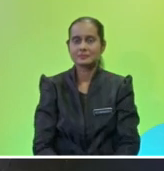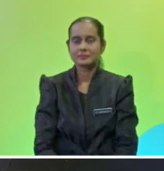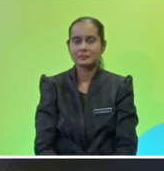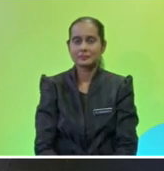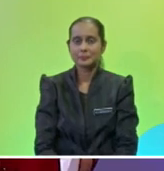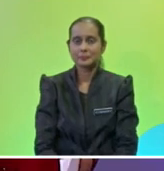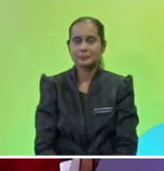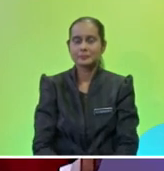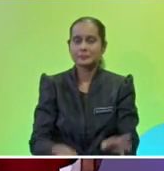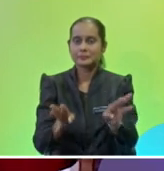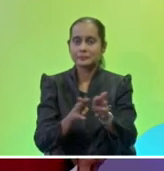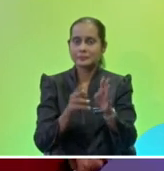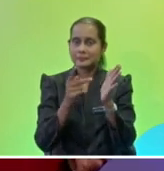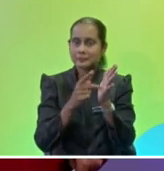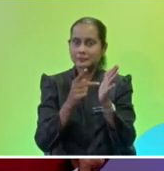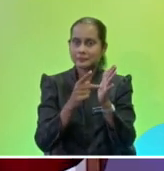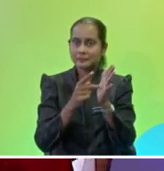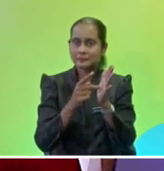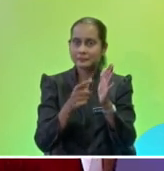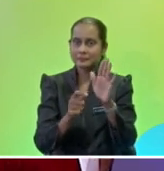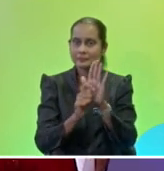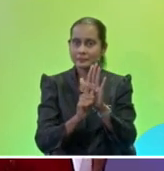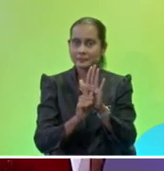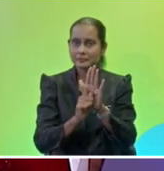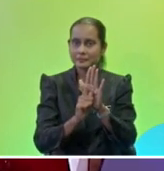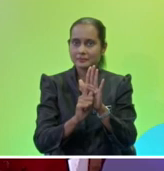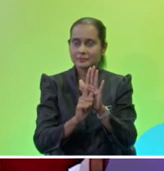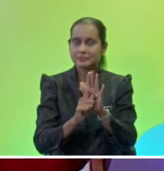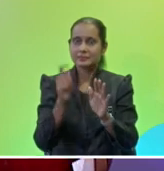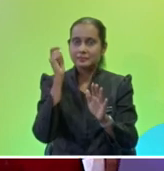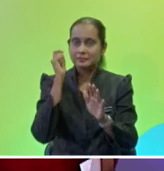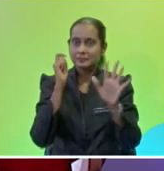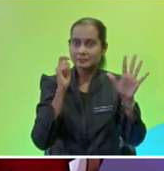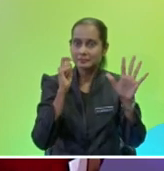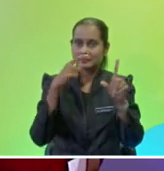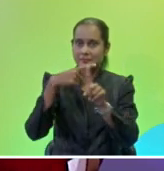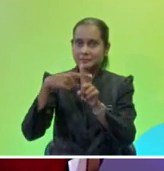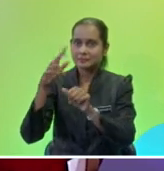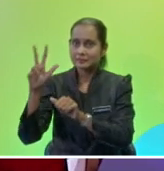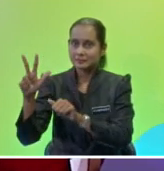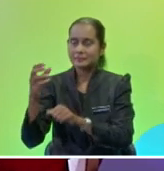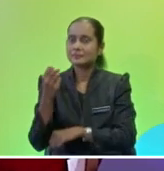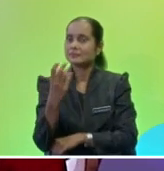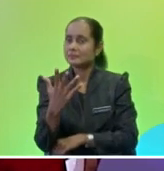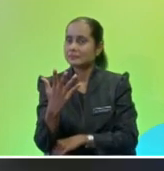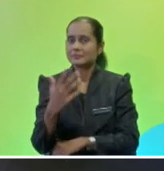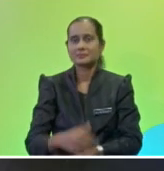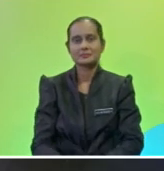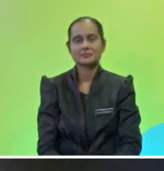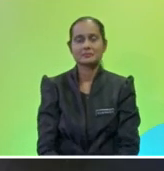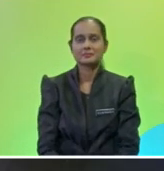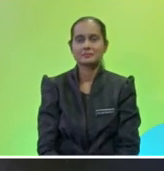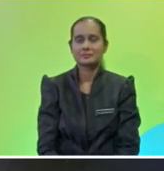operasi tambah tadi Mira ada lima saya ada 3 kemudian 5 tambah 3 itu berapa tuh